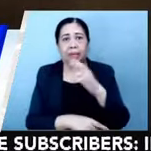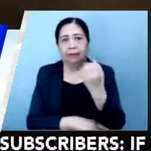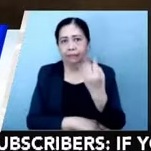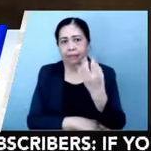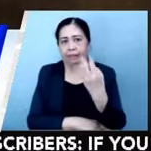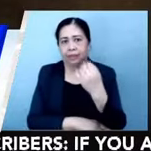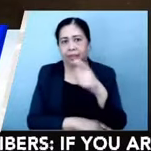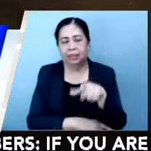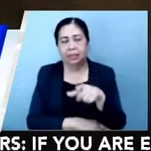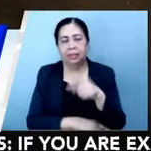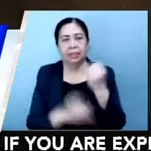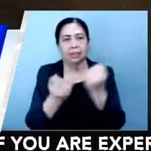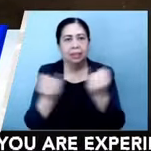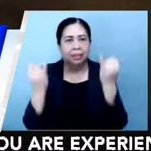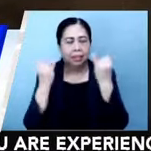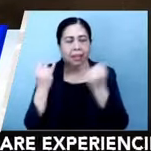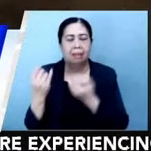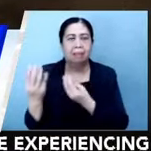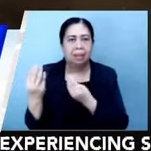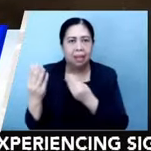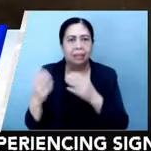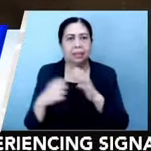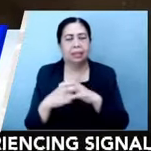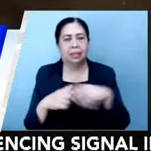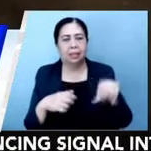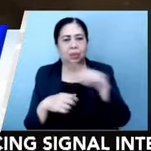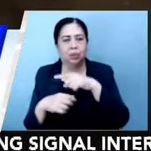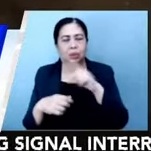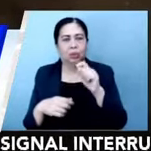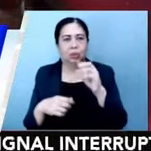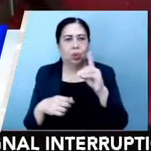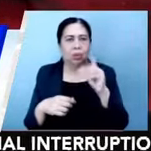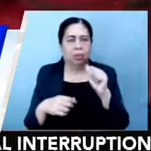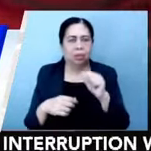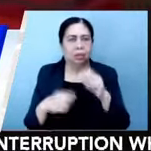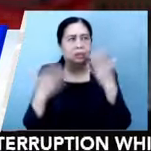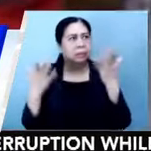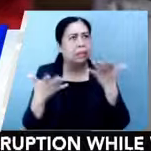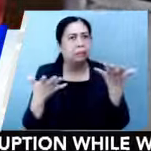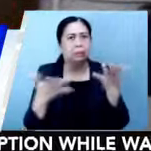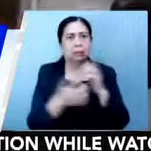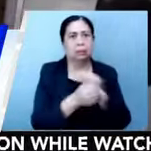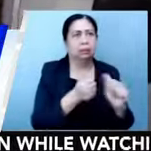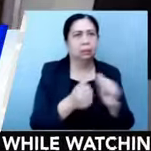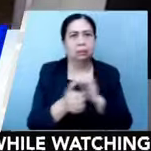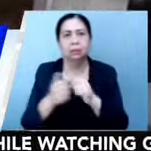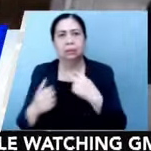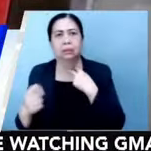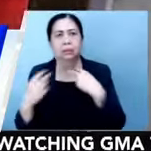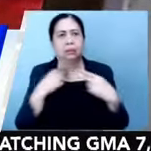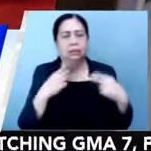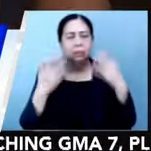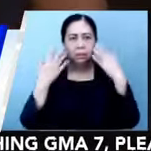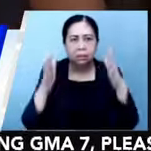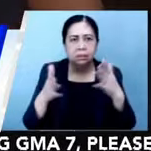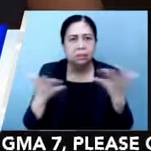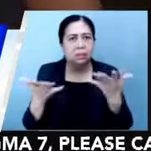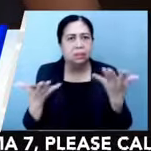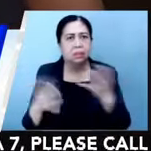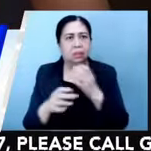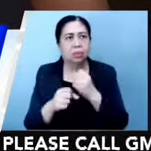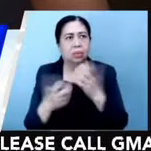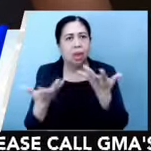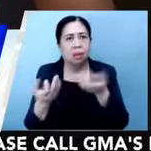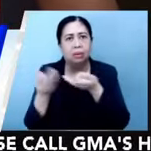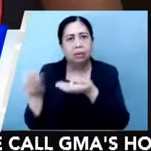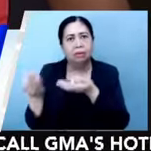Ermita, Malate, Luneta, Toda. Di na raw niya alam kung saan dadaan pa. Di niya raw din alam kung saan pa kukuha ng ipapakain sa